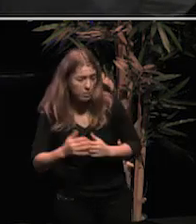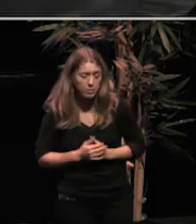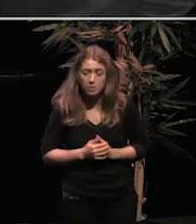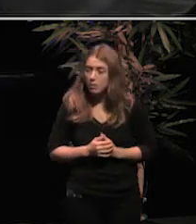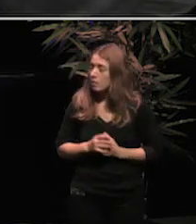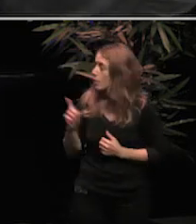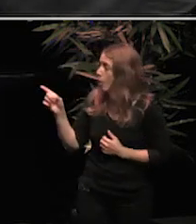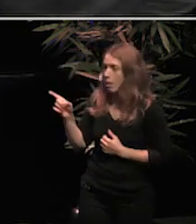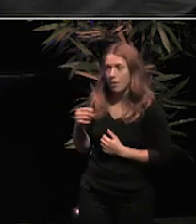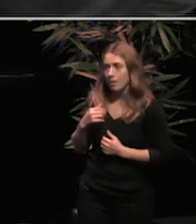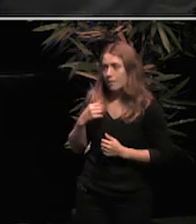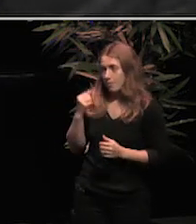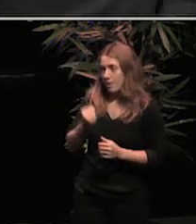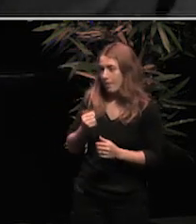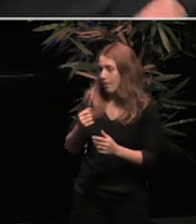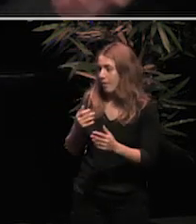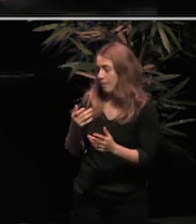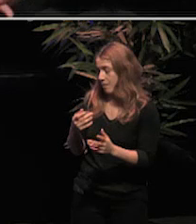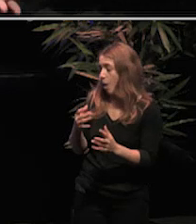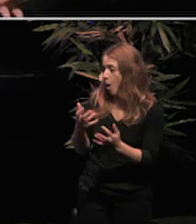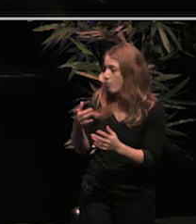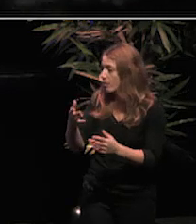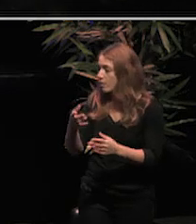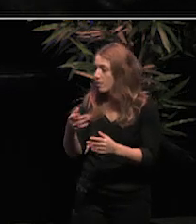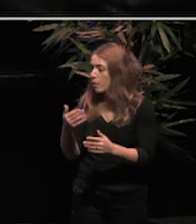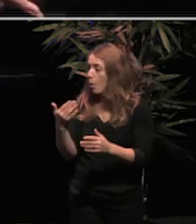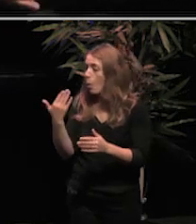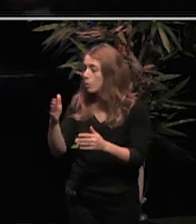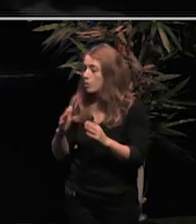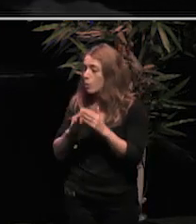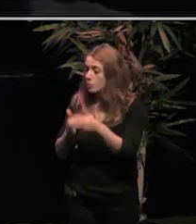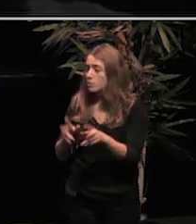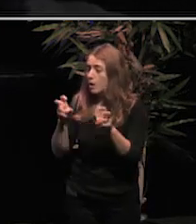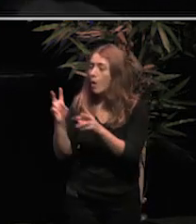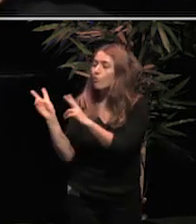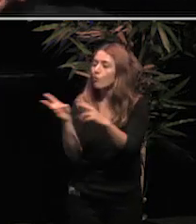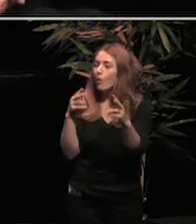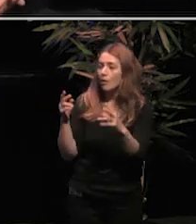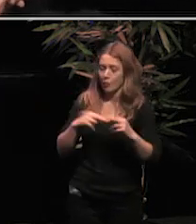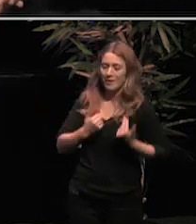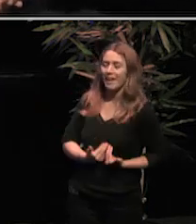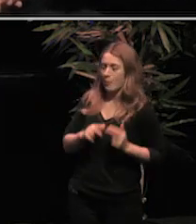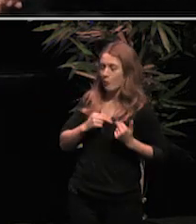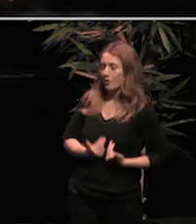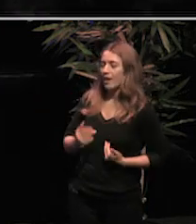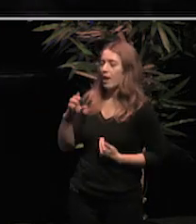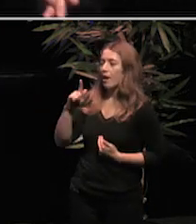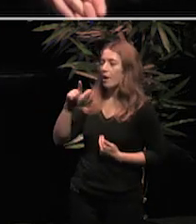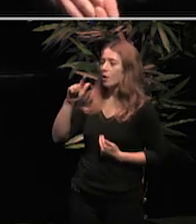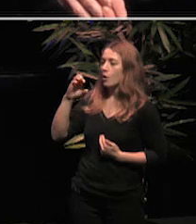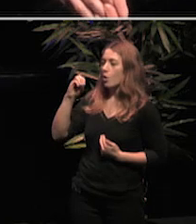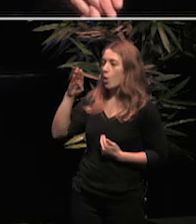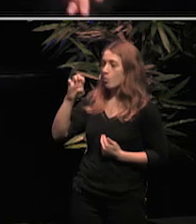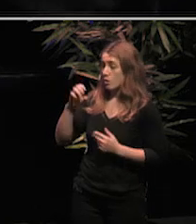même presque décuplée parce que je pars sur une course qui s'appelle le Vendée Globe et qui va se passer autour